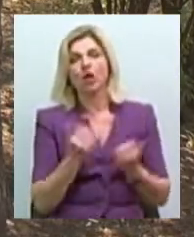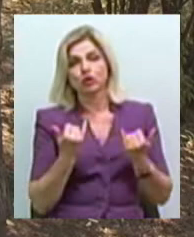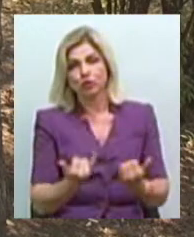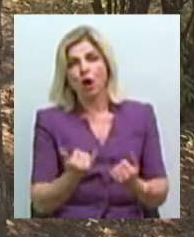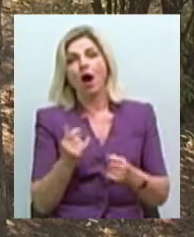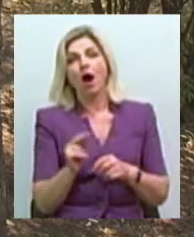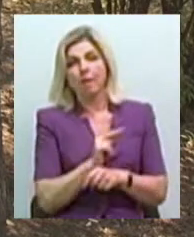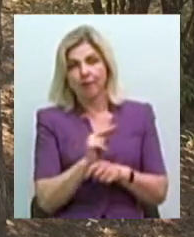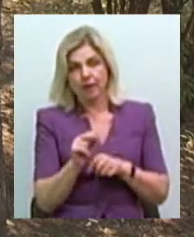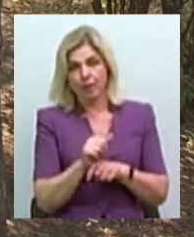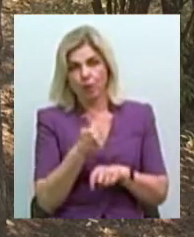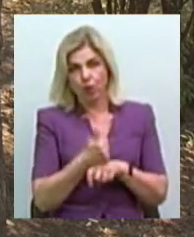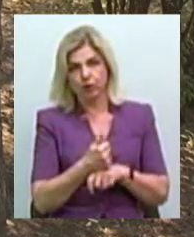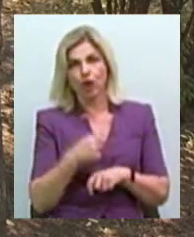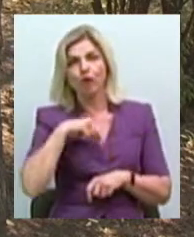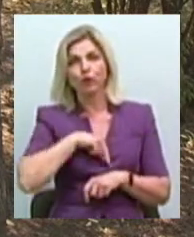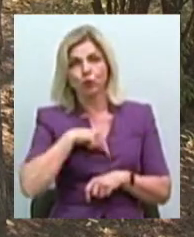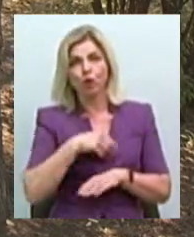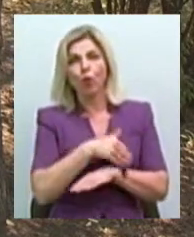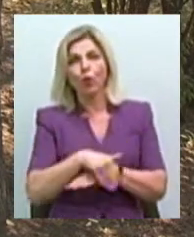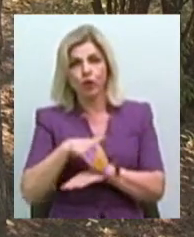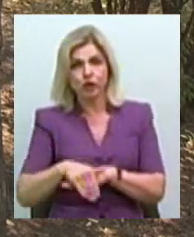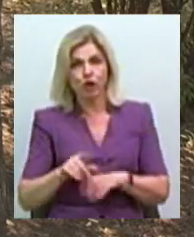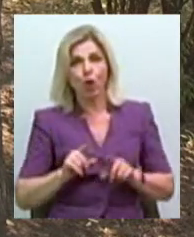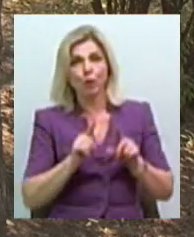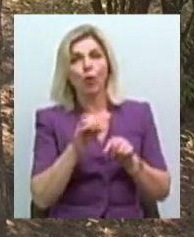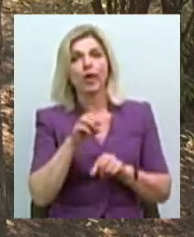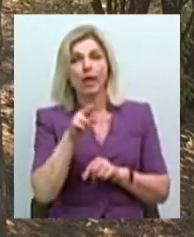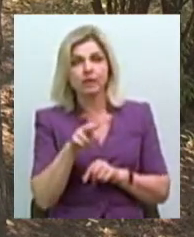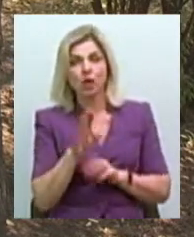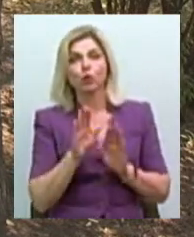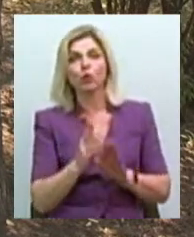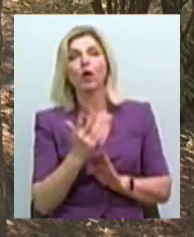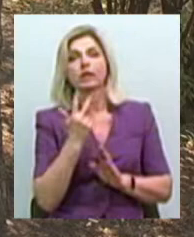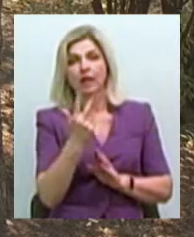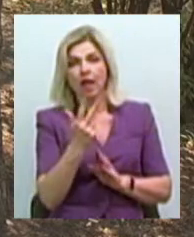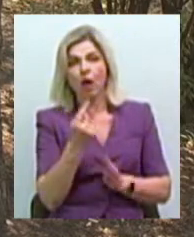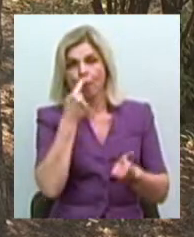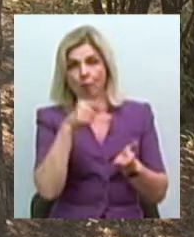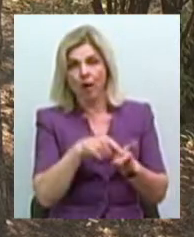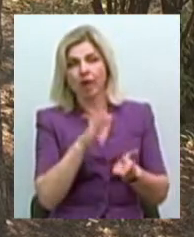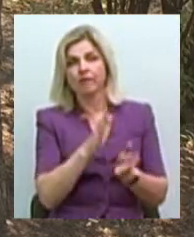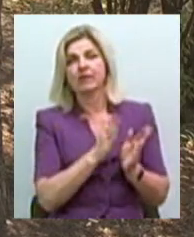доріг внутрішньоквартальних проїздів. І тільки 3 з них попали в систему «Прозоро» з